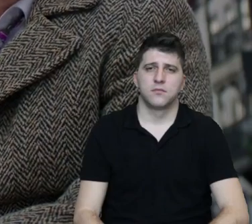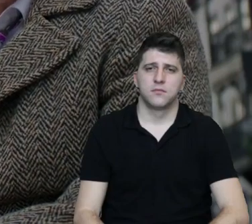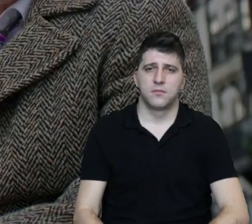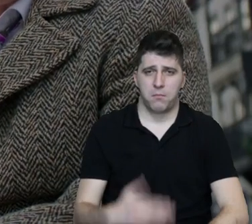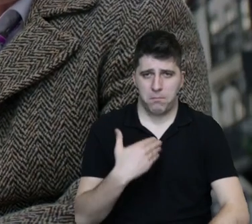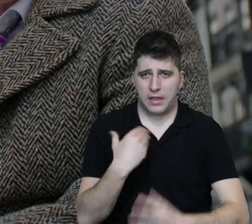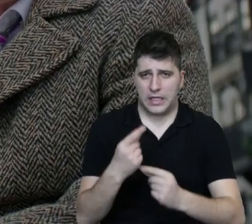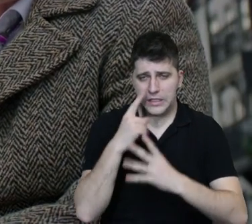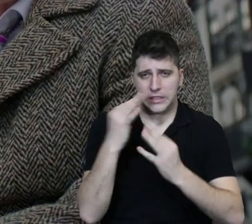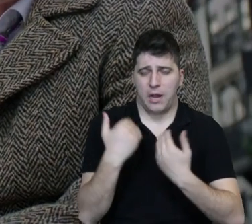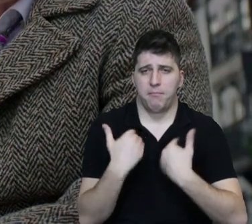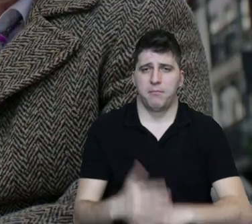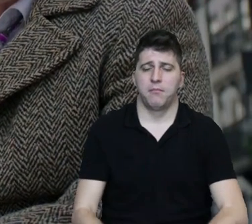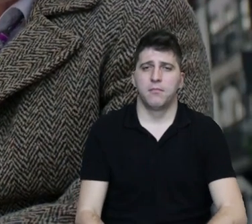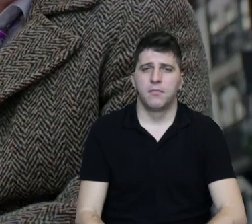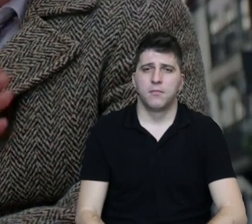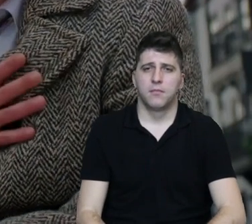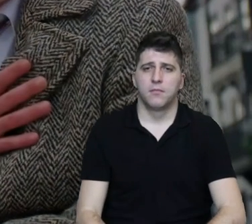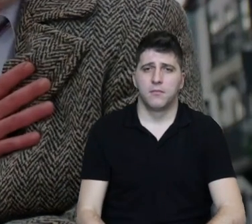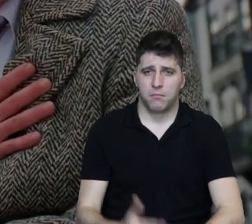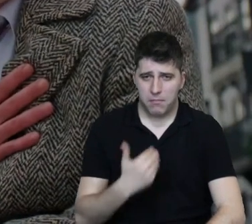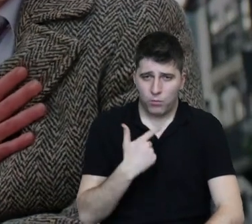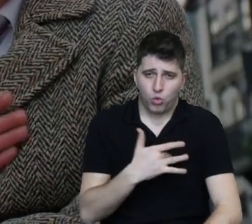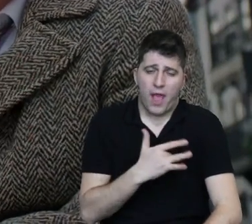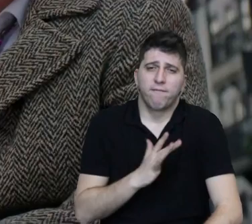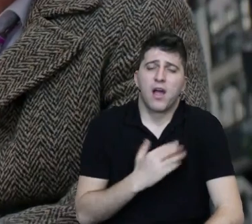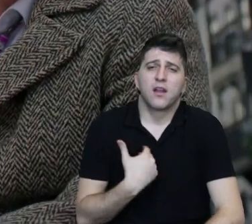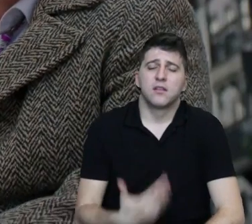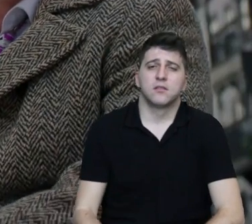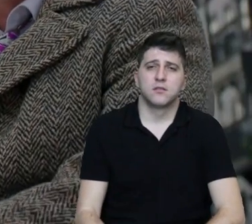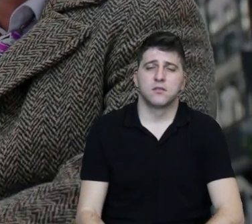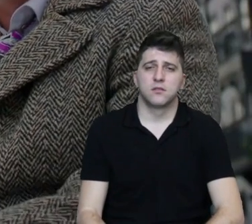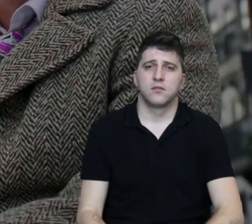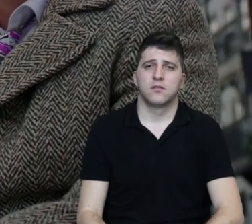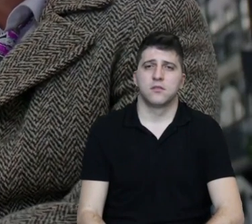Ben de iyi bir insanım. Ben de bir yüreğim var.